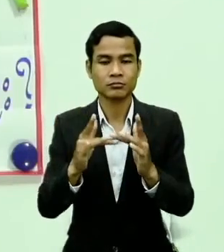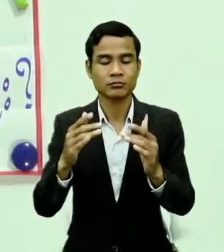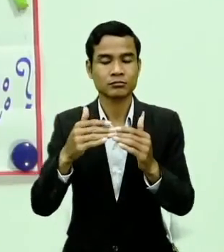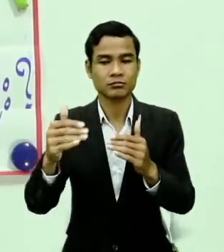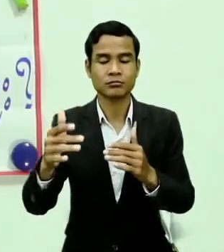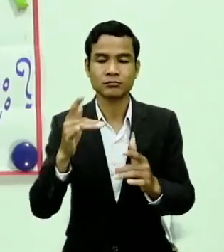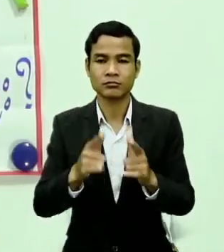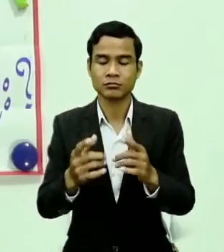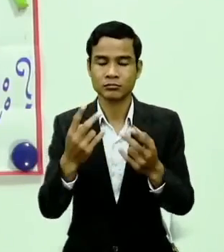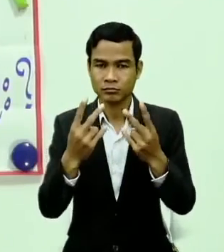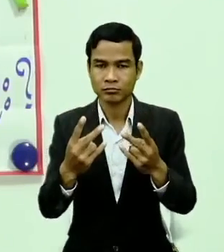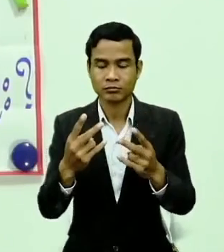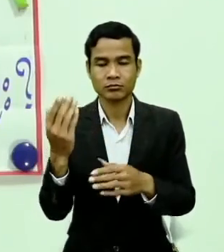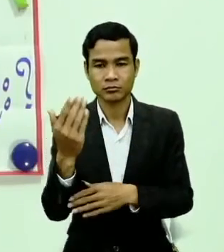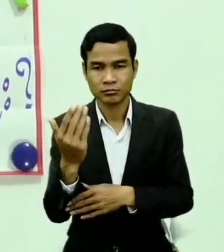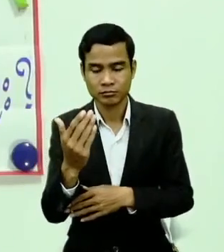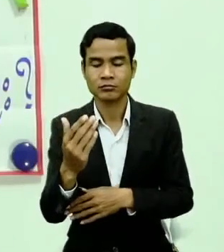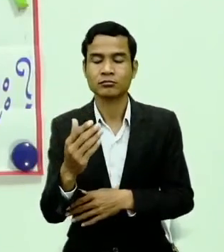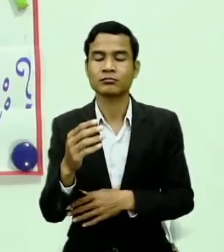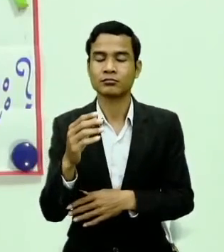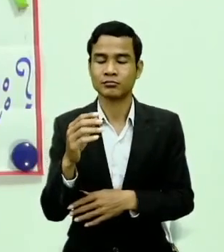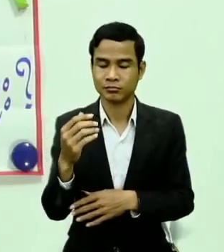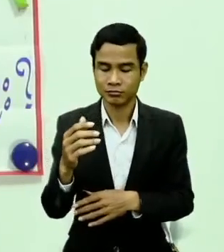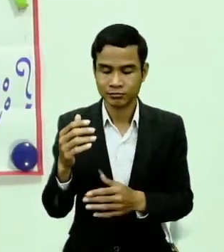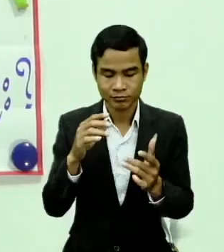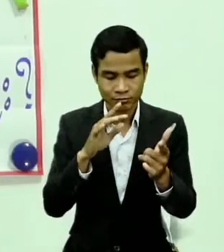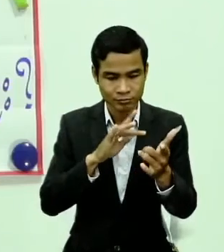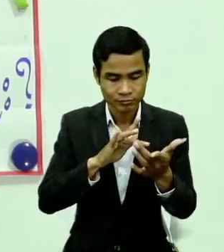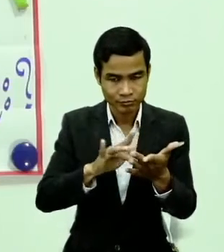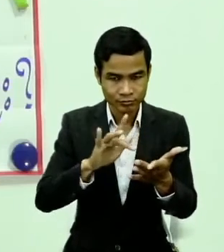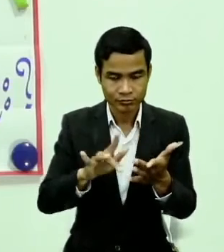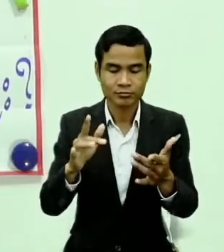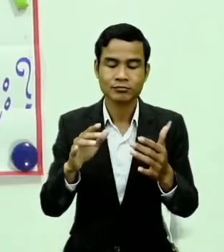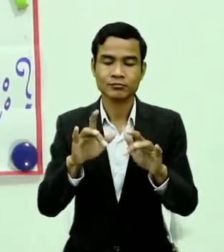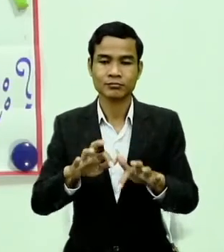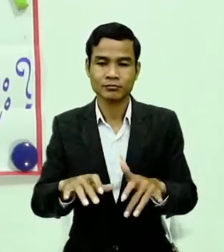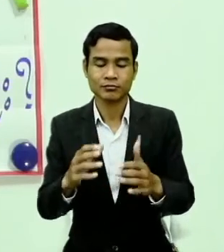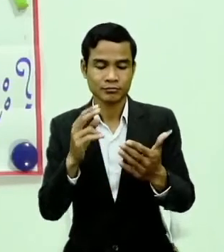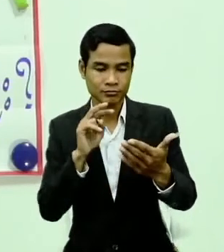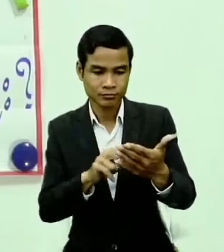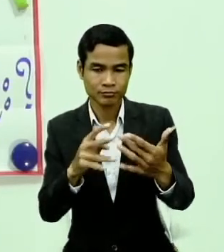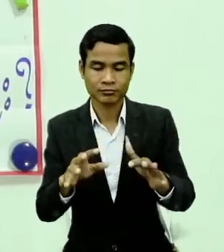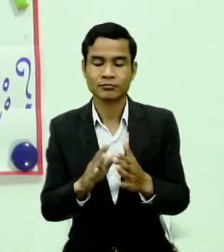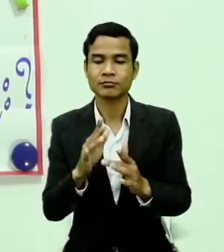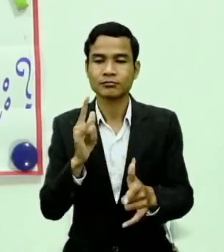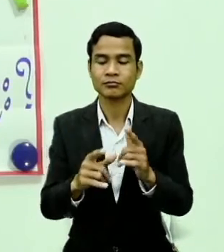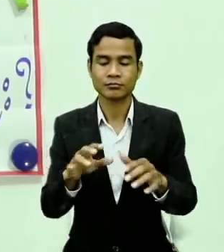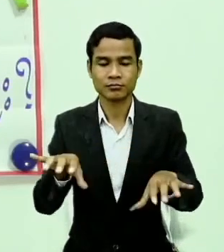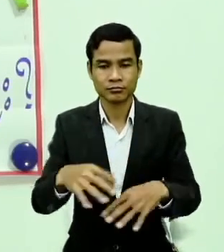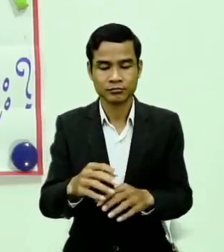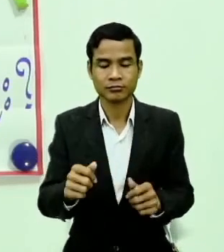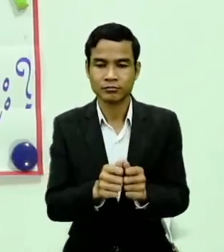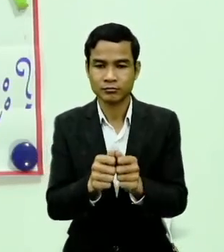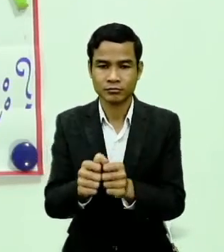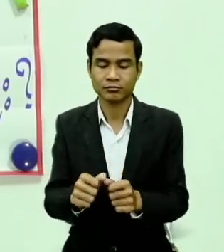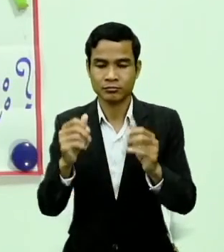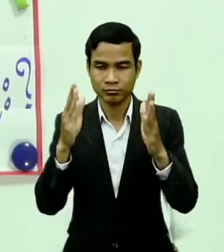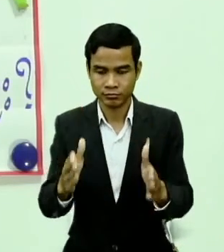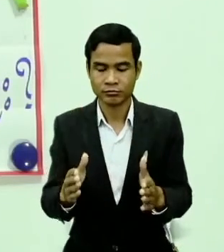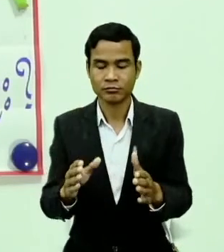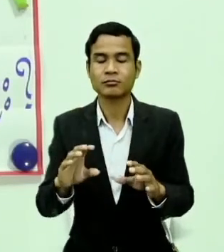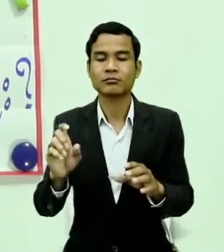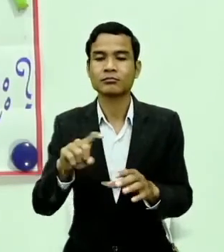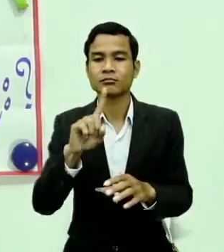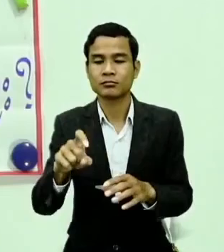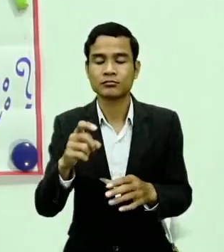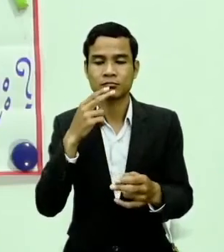Bà sân bà con bà tu đủ tùa. Bà tu sạp công chữ tờ hái. Tại con ọt bánh chênh sẽ cầm phiếp cho mùi nẹ cừu. Nẹ cừu